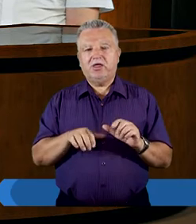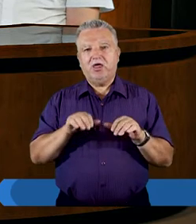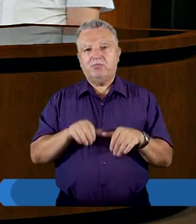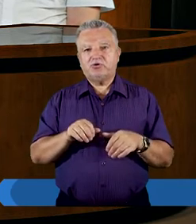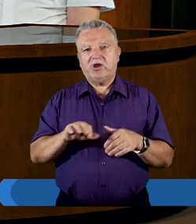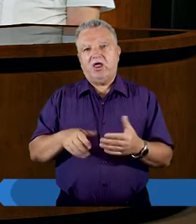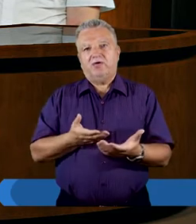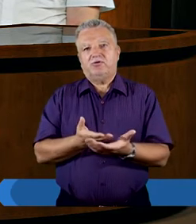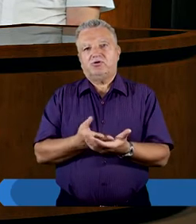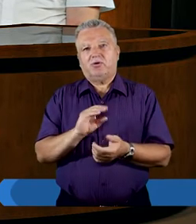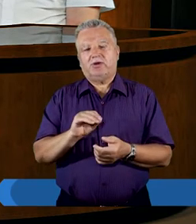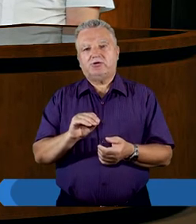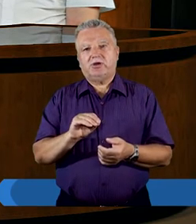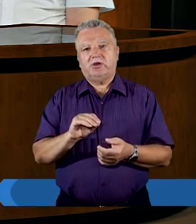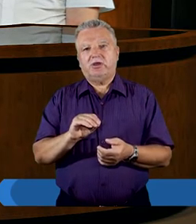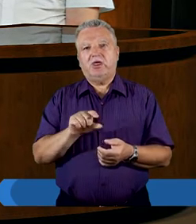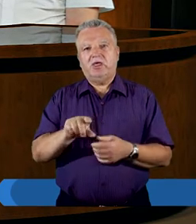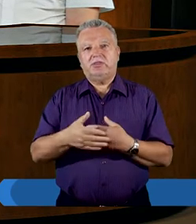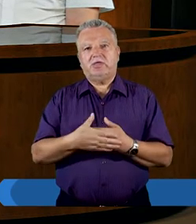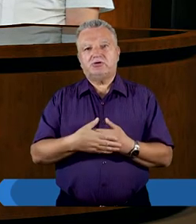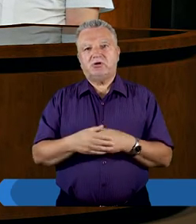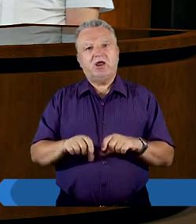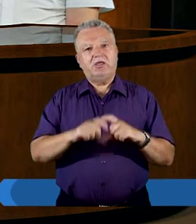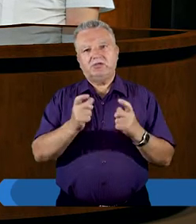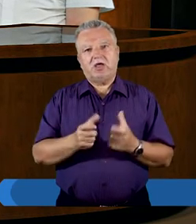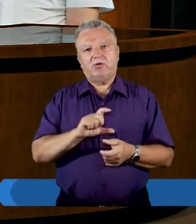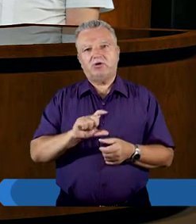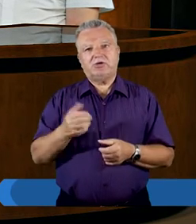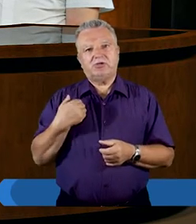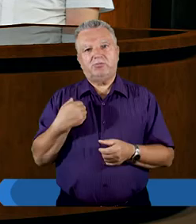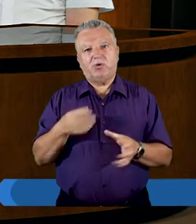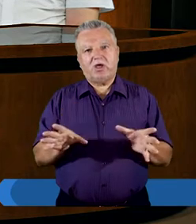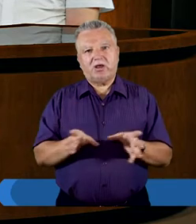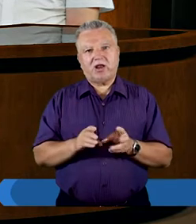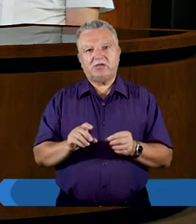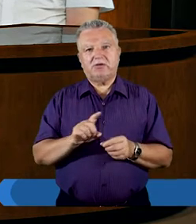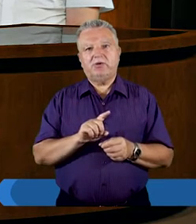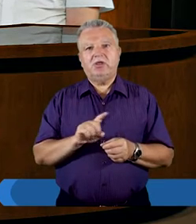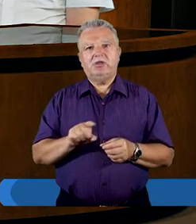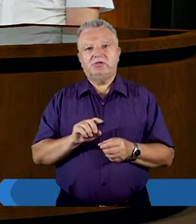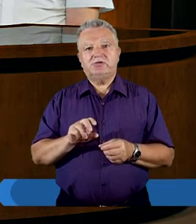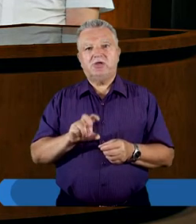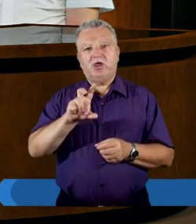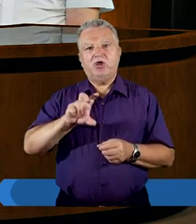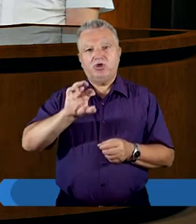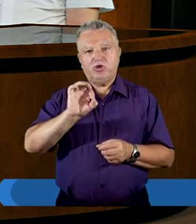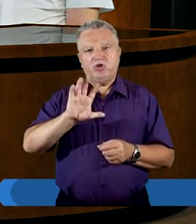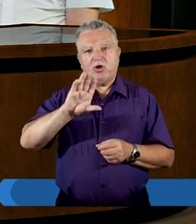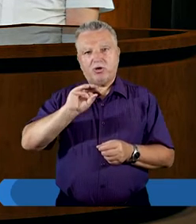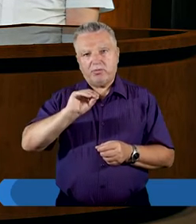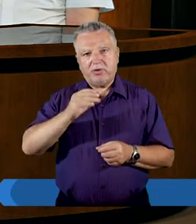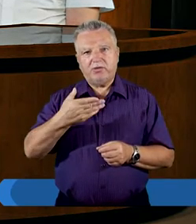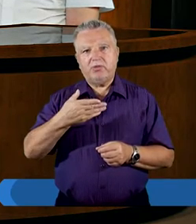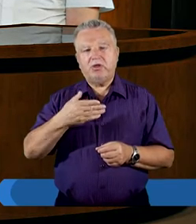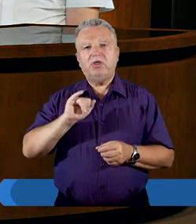można wnioskować, że jednak ta żona cały czas przy nim trwała i była. No i Pan Bóg obojgu